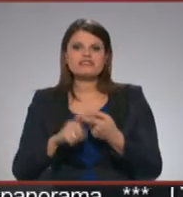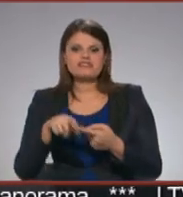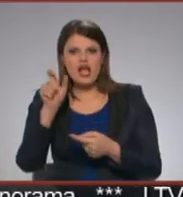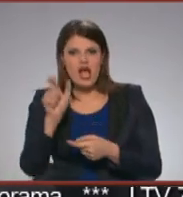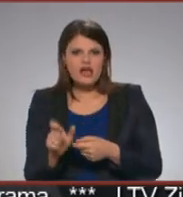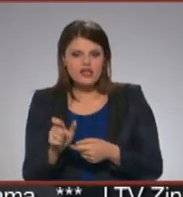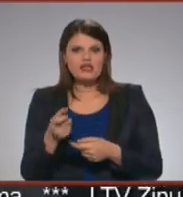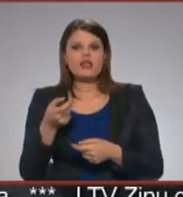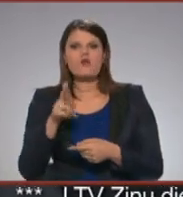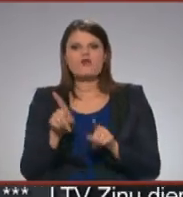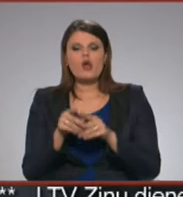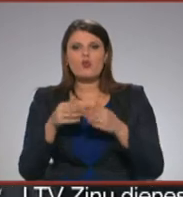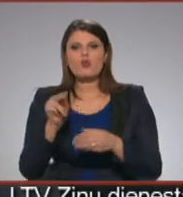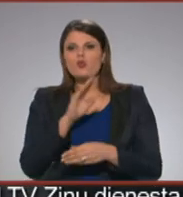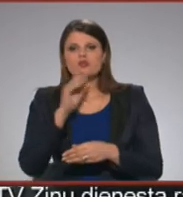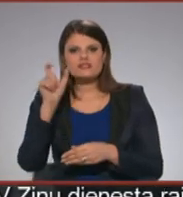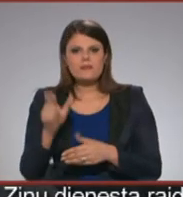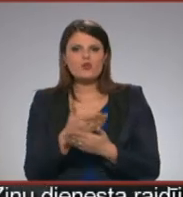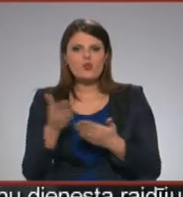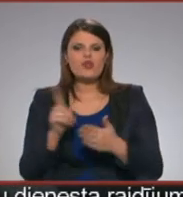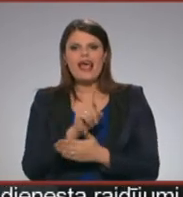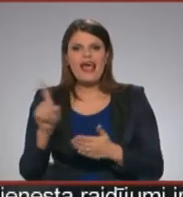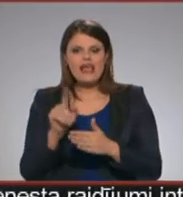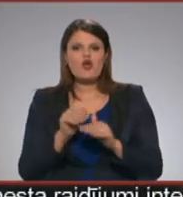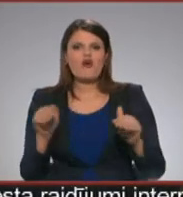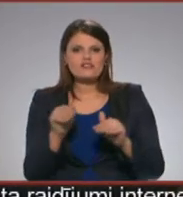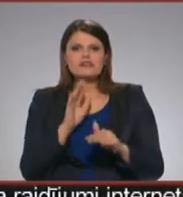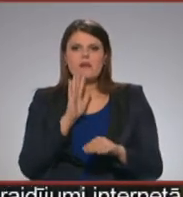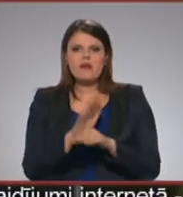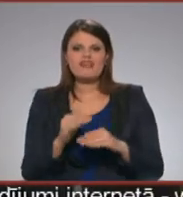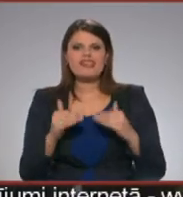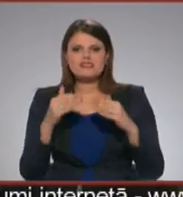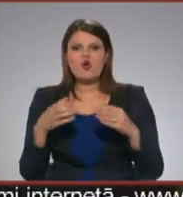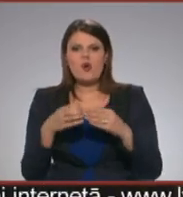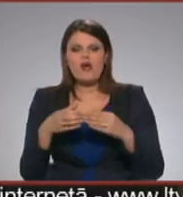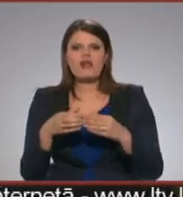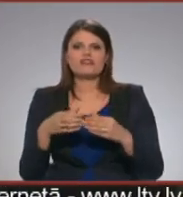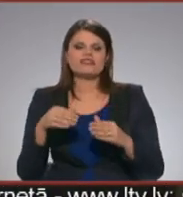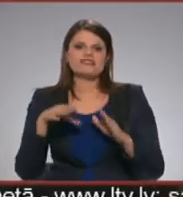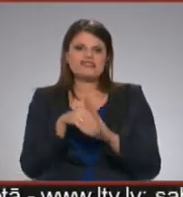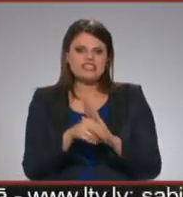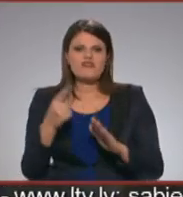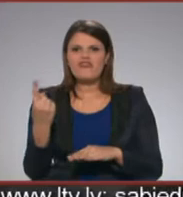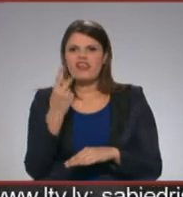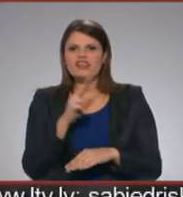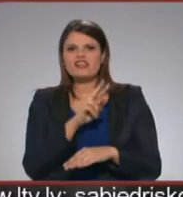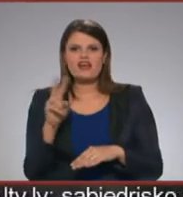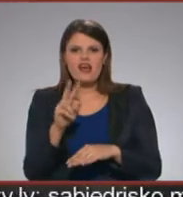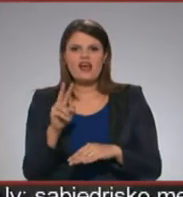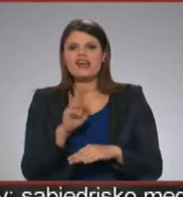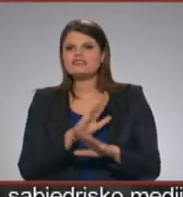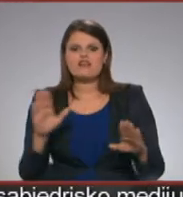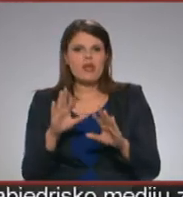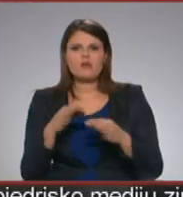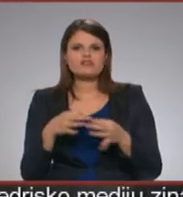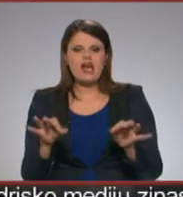kā arī kuģa krustmāte, kur oficiāli ir jūras spēku flotilēs komandiera pavēle ir iecelta kuģa komandas sastāvā un ir vienīgā, kas nerotēs un netiks